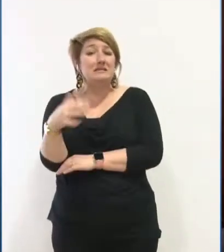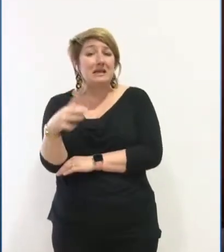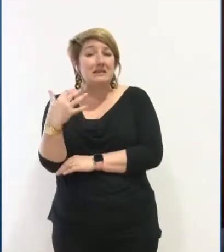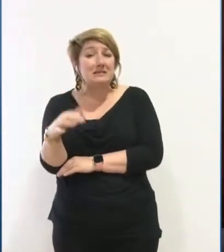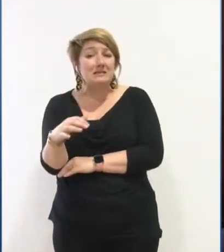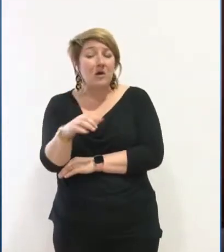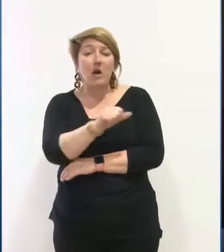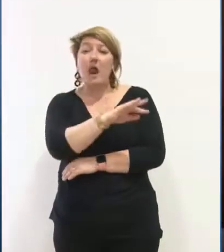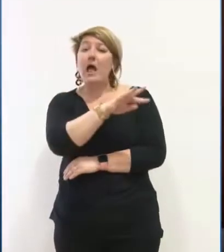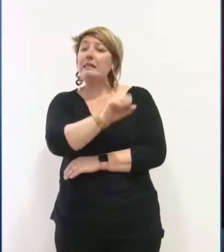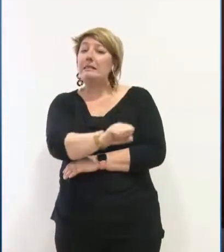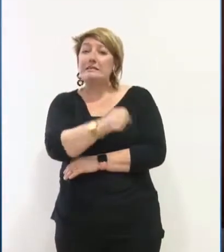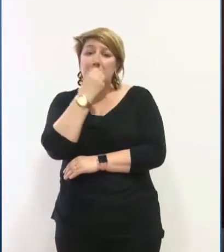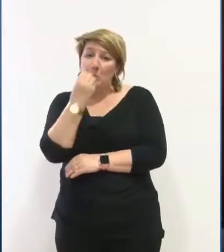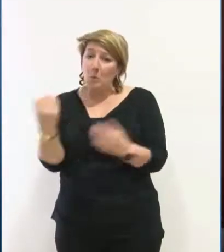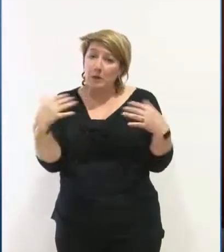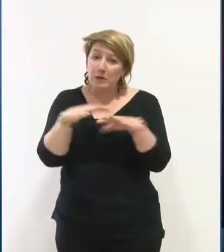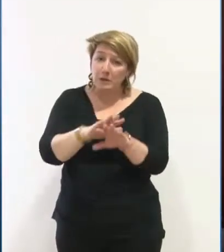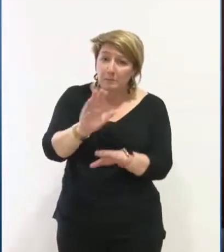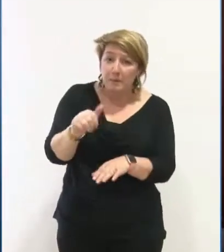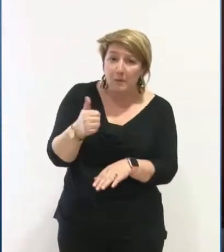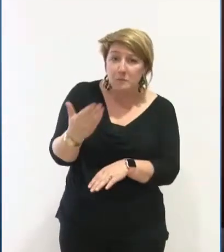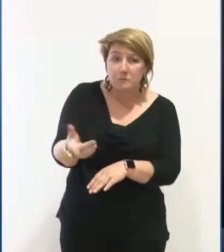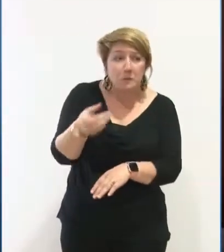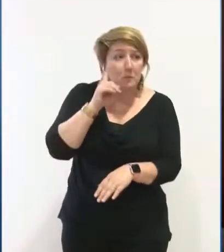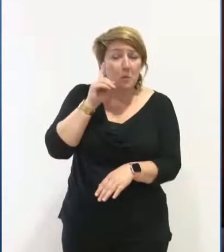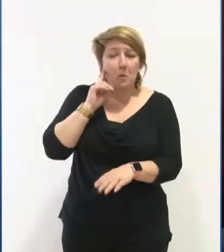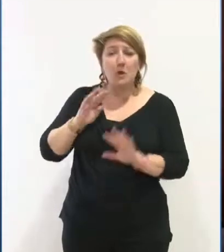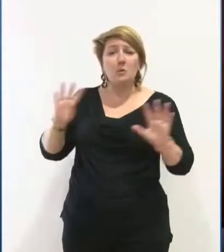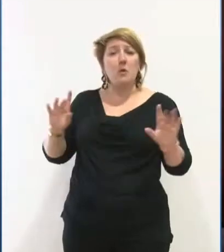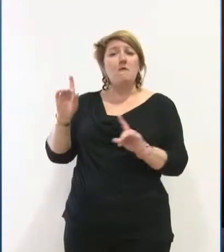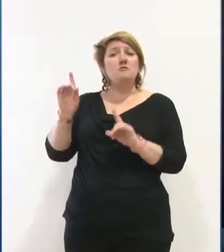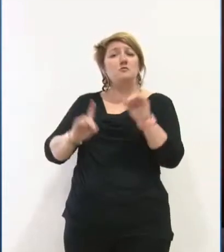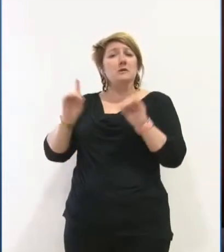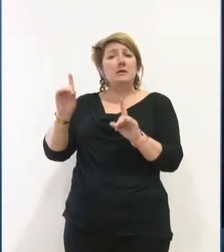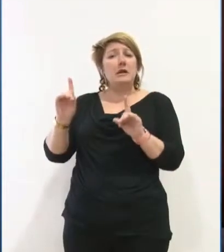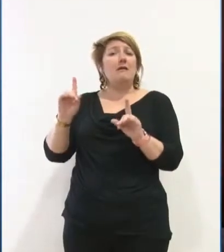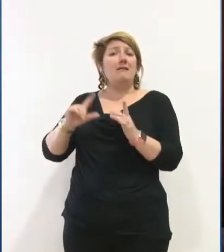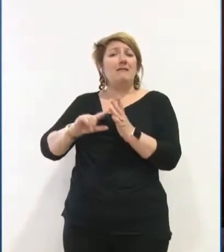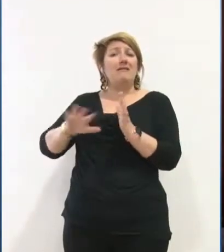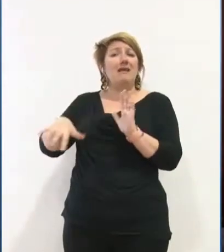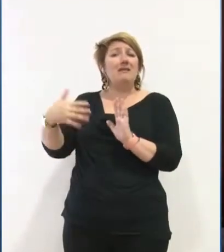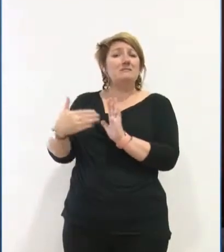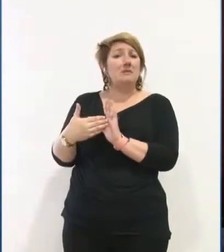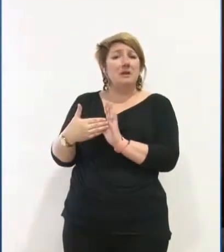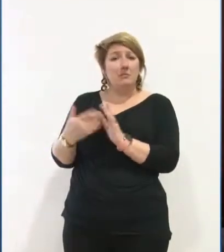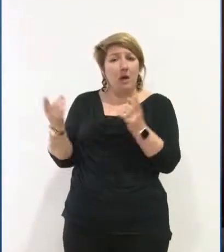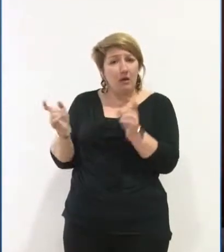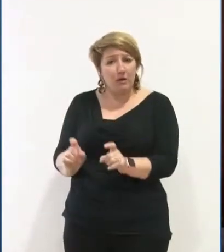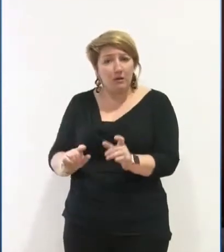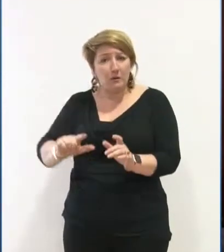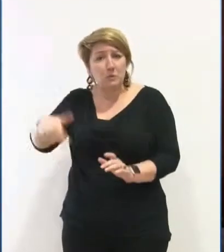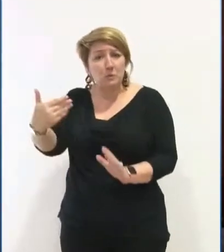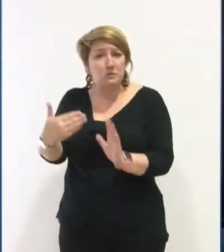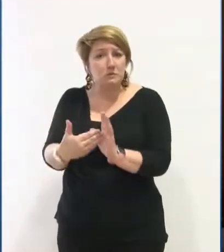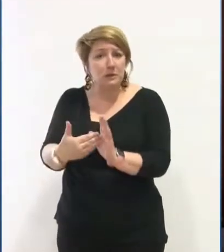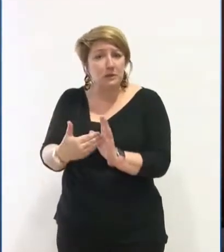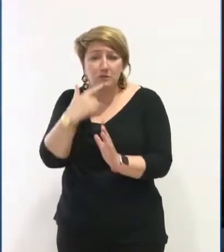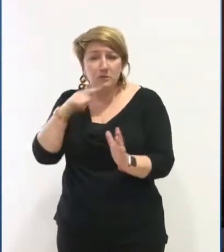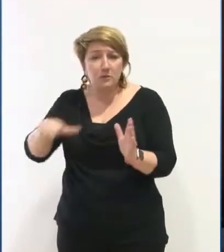concerné par cette obligation et par conséquence, le calendrier de l'éventuel rapprochement devient un peu moins